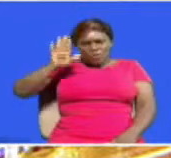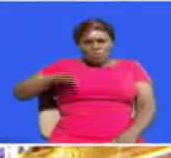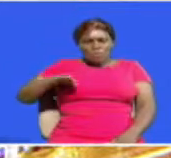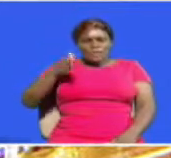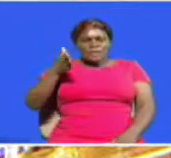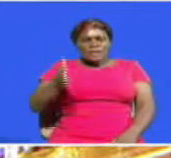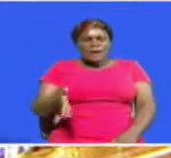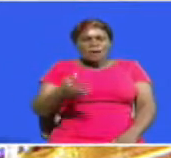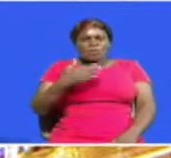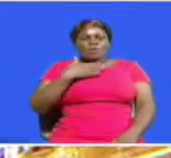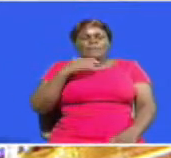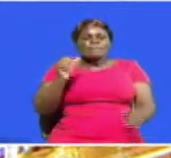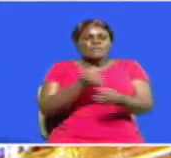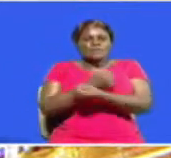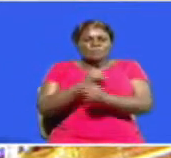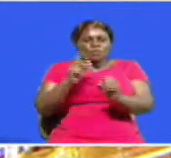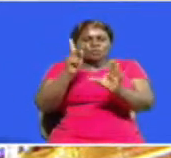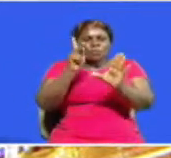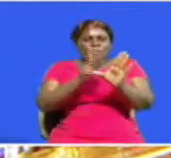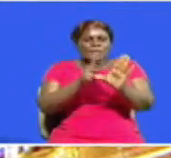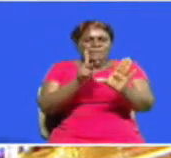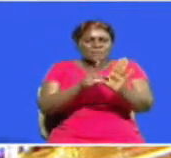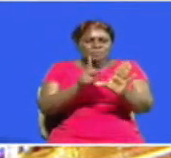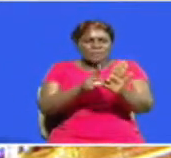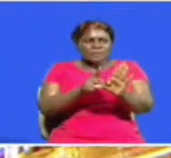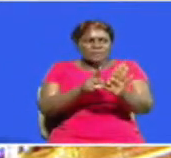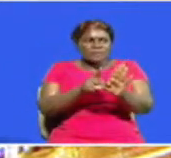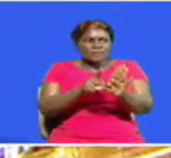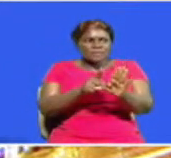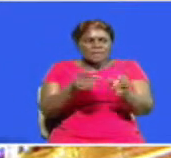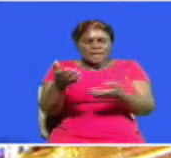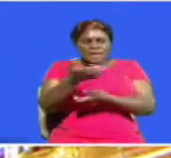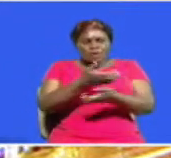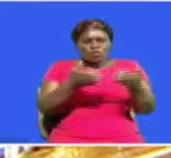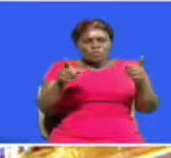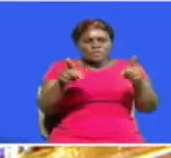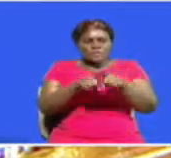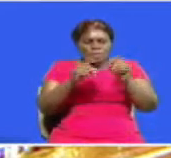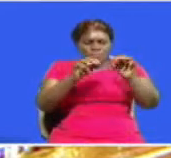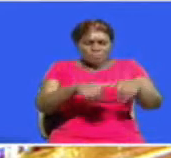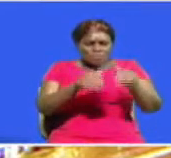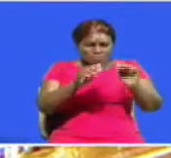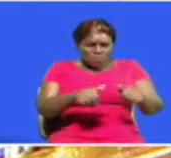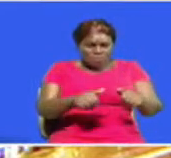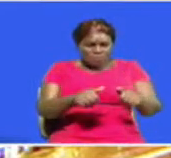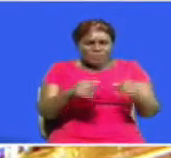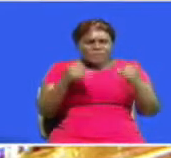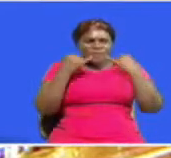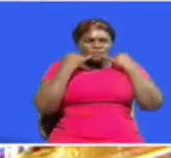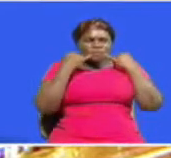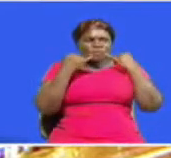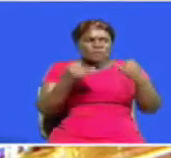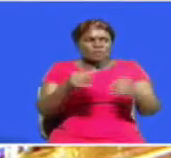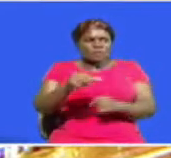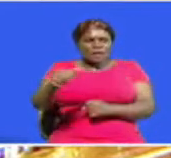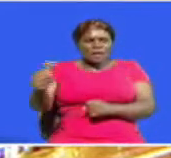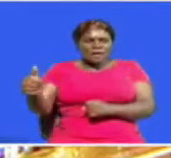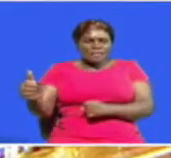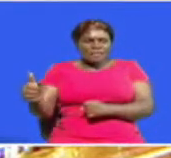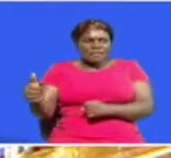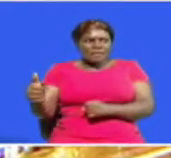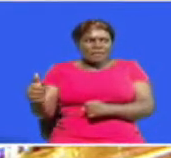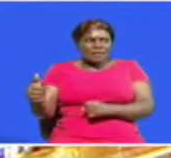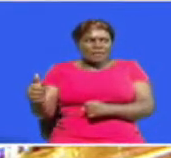hao sasa wanasema hawawezi kushiriki katika shughuli za kiuchumi kama vile kilimo. Ni taarifa hii na nyingine nyingi